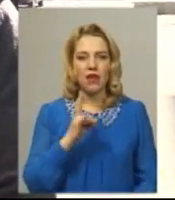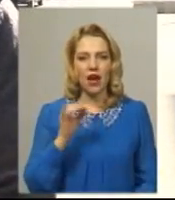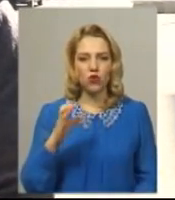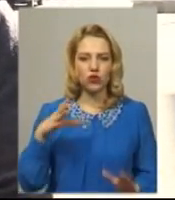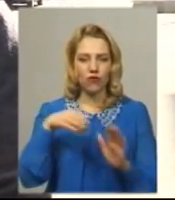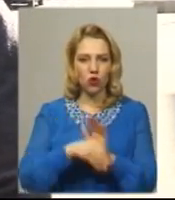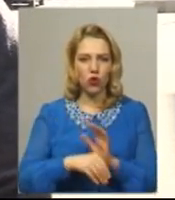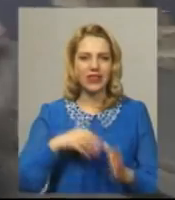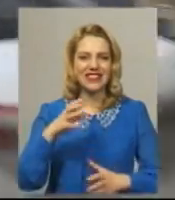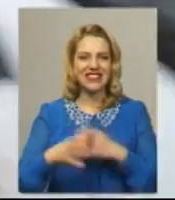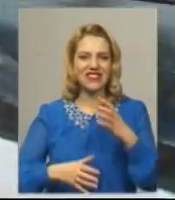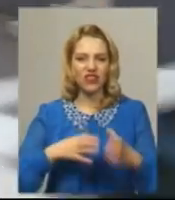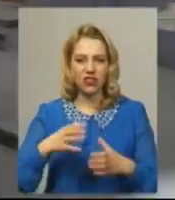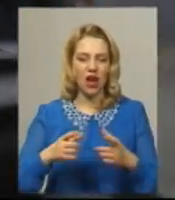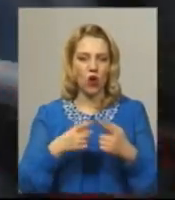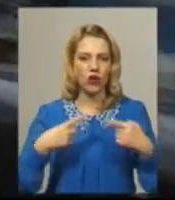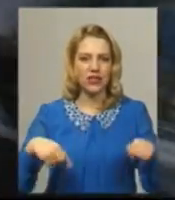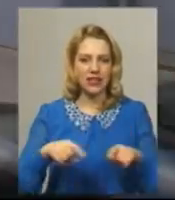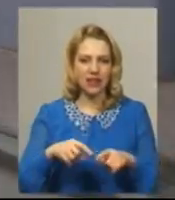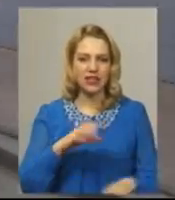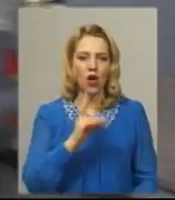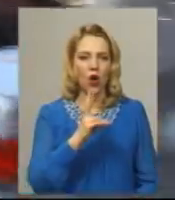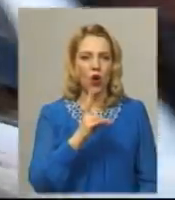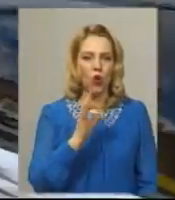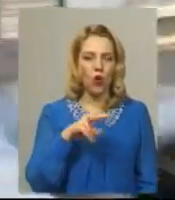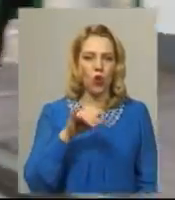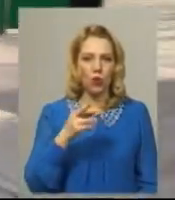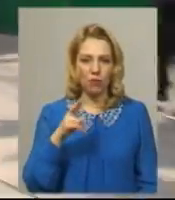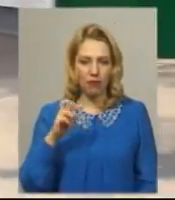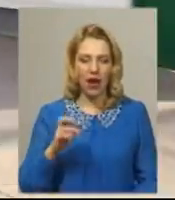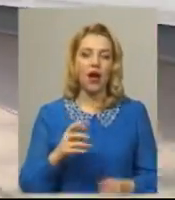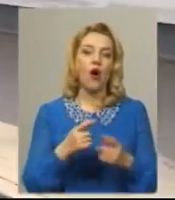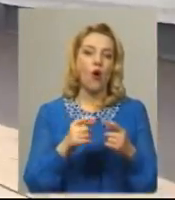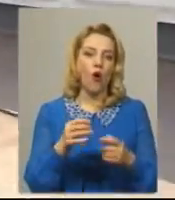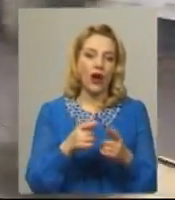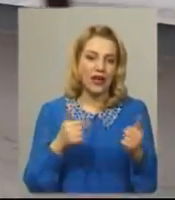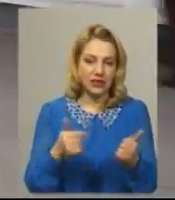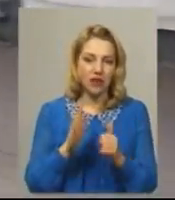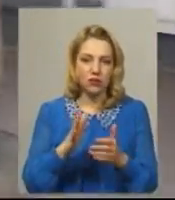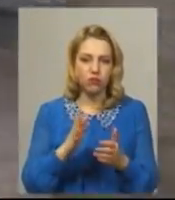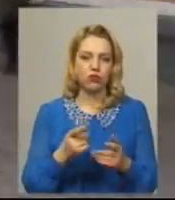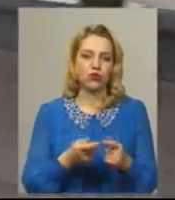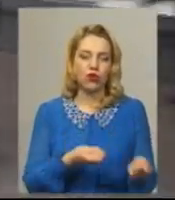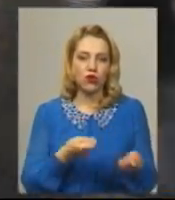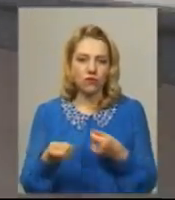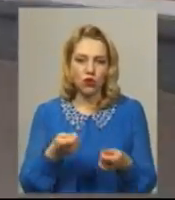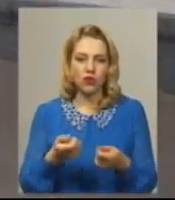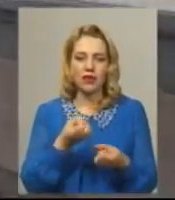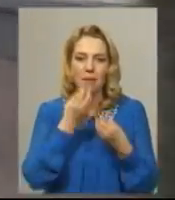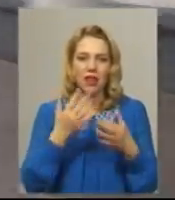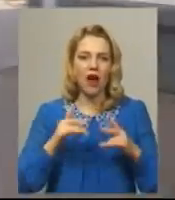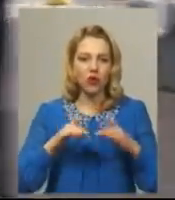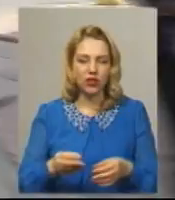організації лицарів Колумба. Каже, незабаром лицарі будуть розвозити потребуючим і благодійні продуктові набори, які збиратимуть